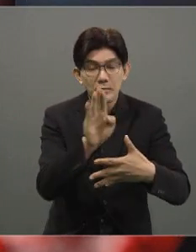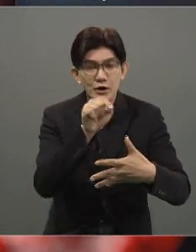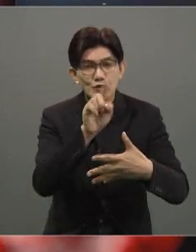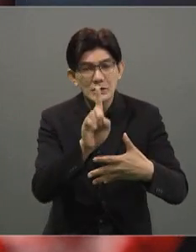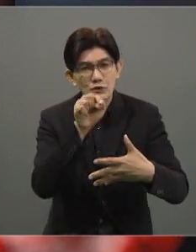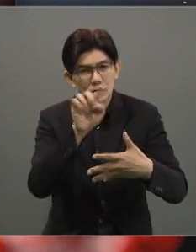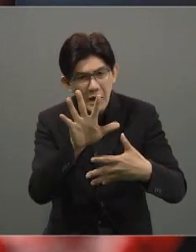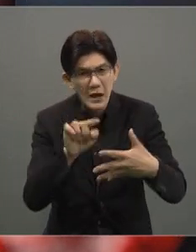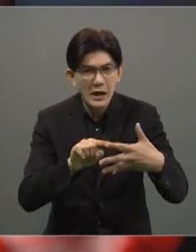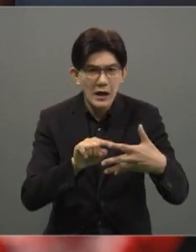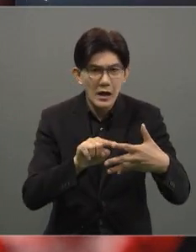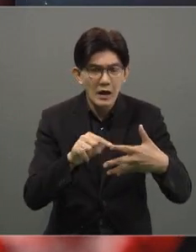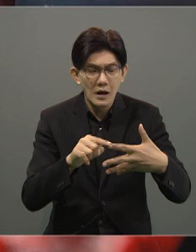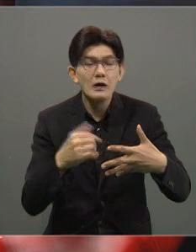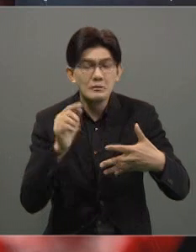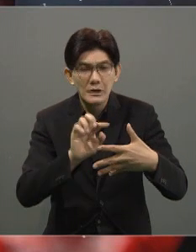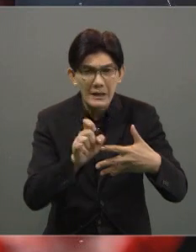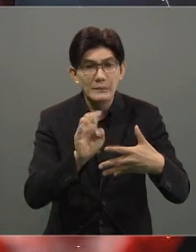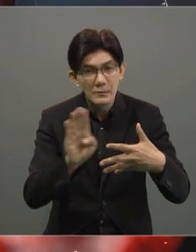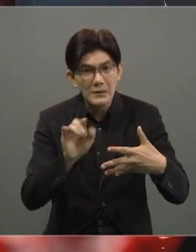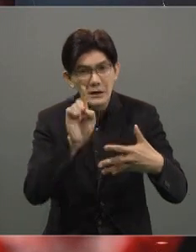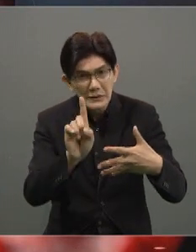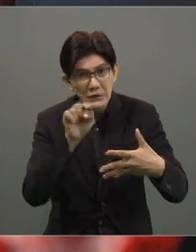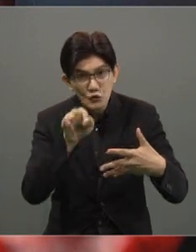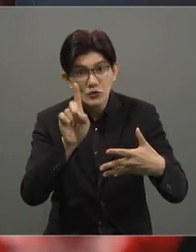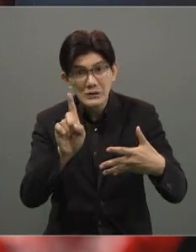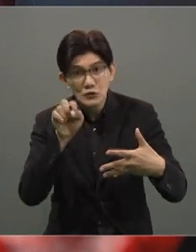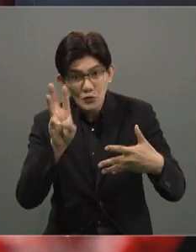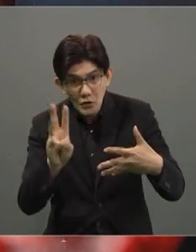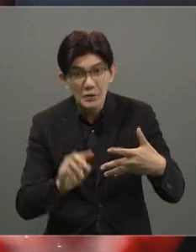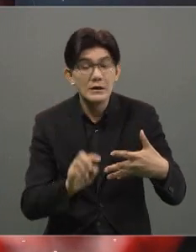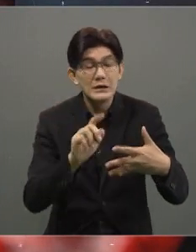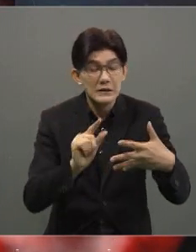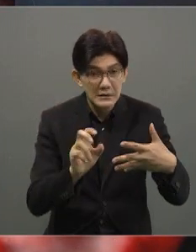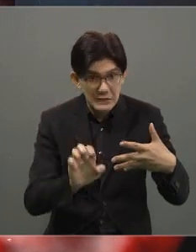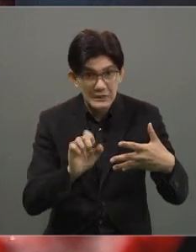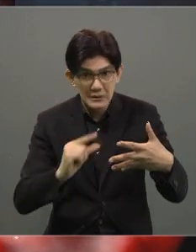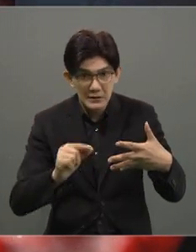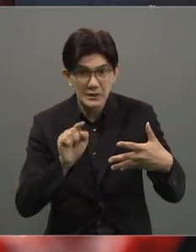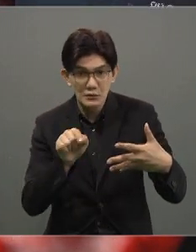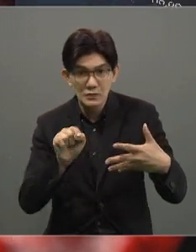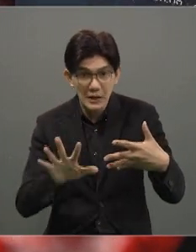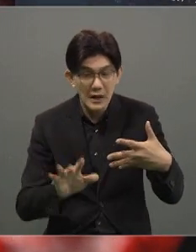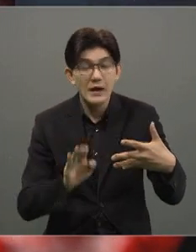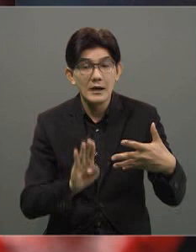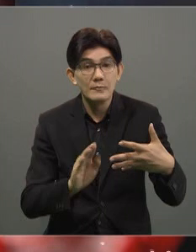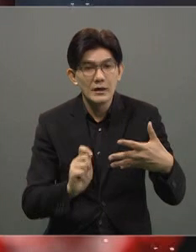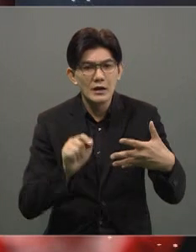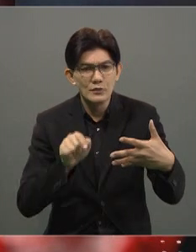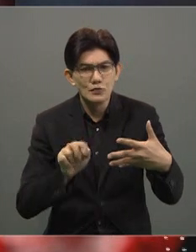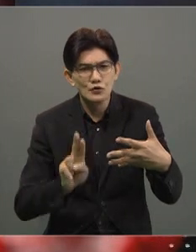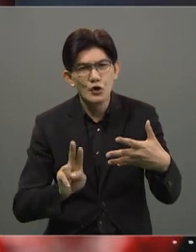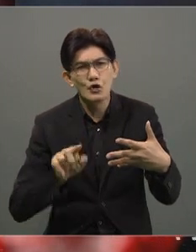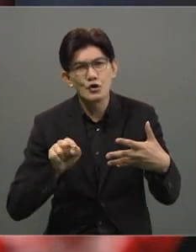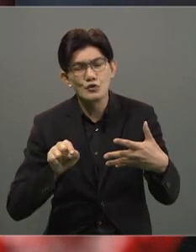1.5ตามที่ขึ้นหน้าจอฝั่งซ้ายนะฮะ xbb . 1.16 EG 75 BA 2.86แล้วก็ตัวสุดท้ายที่พูด